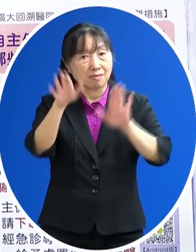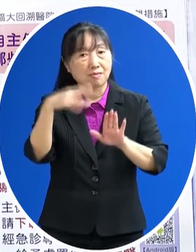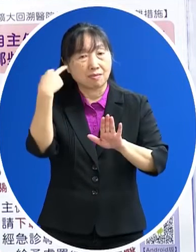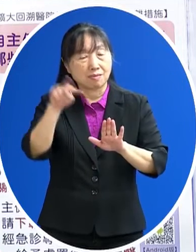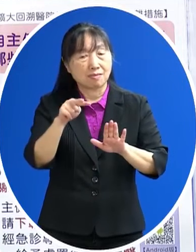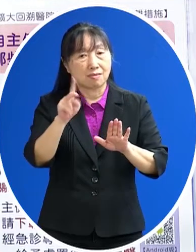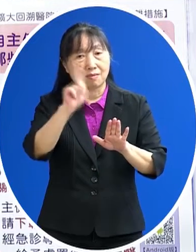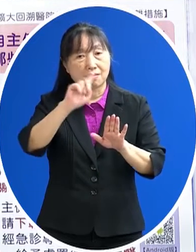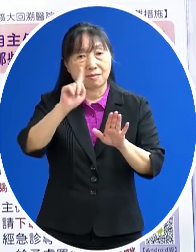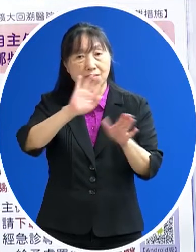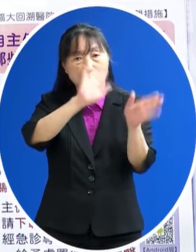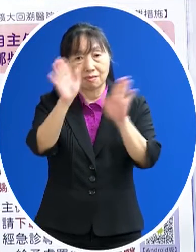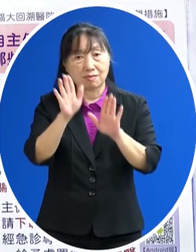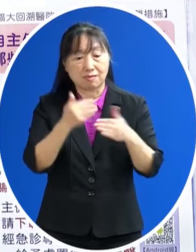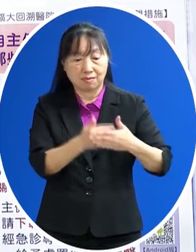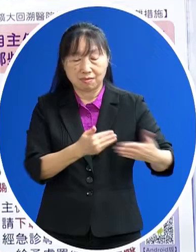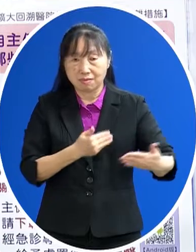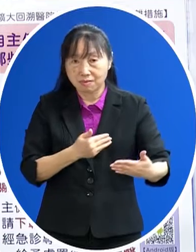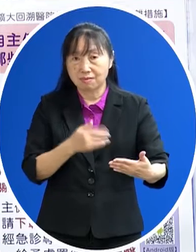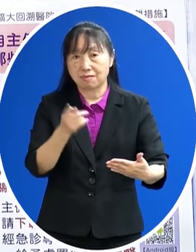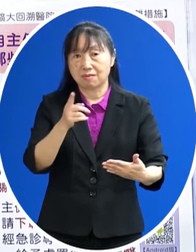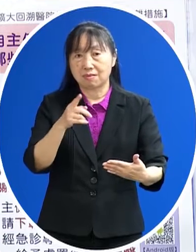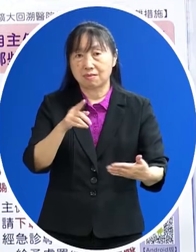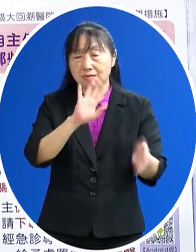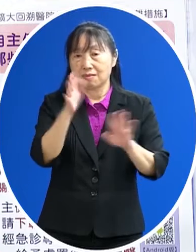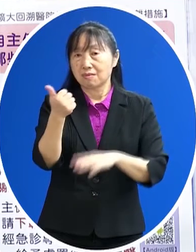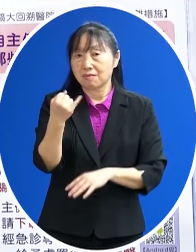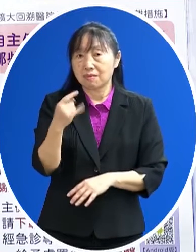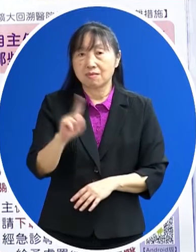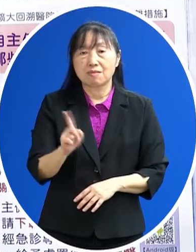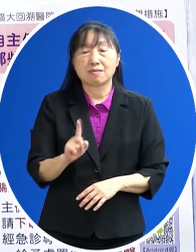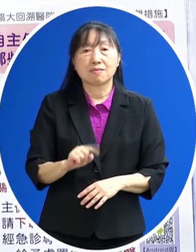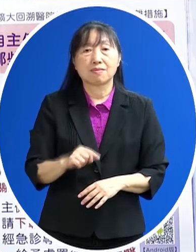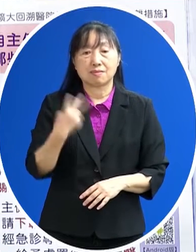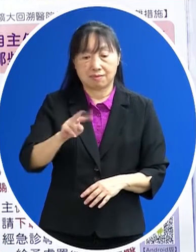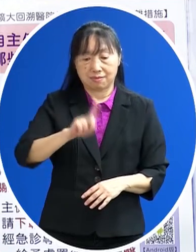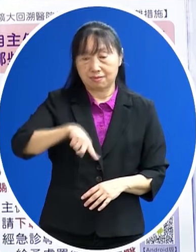我们居家隔离的情况的执行啊，跟着我们圈下